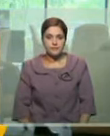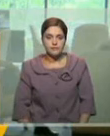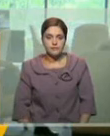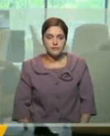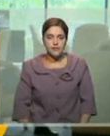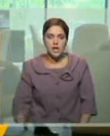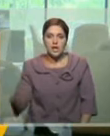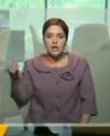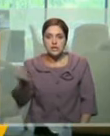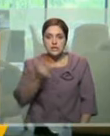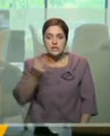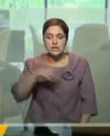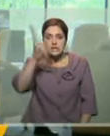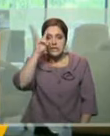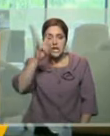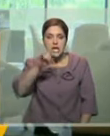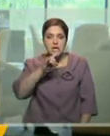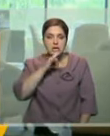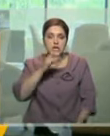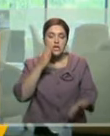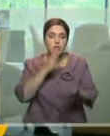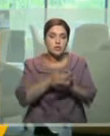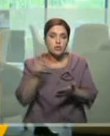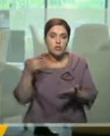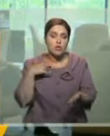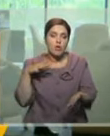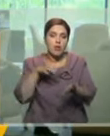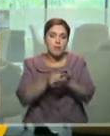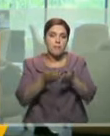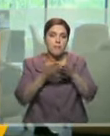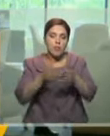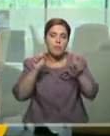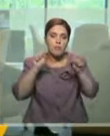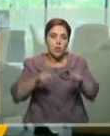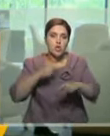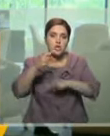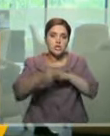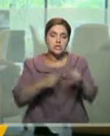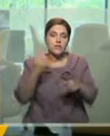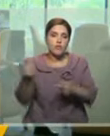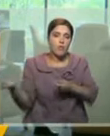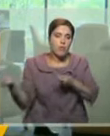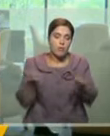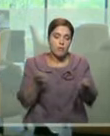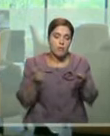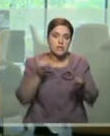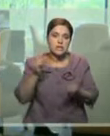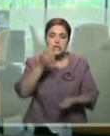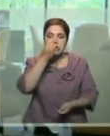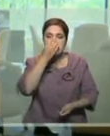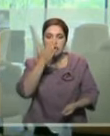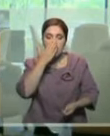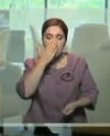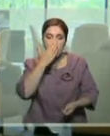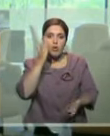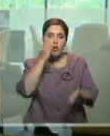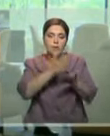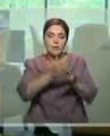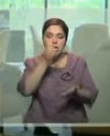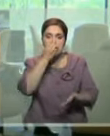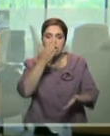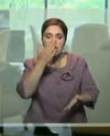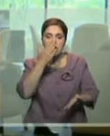Интерес Казахстана к этому порту объясняется возможностью транспортировать через него грузы из Японии и Южной Кореи в Европу. Для нас очень важно